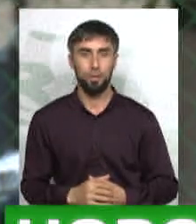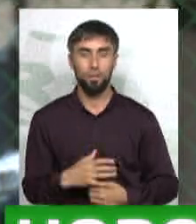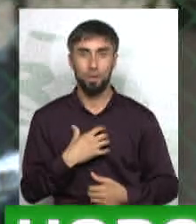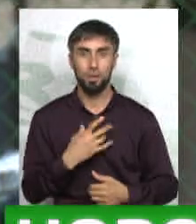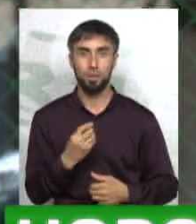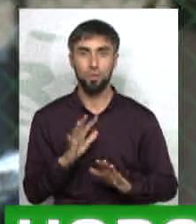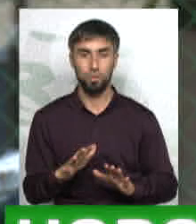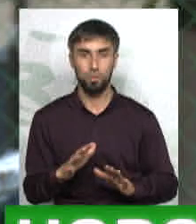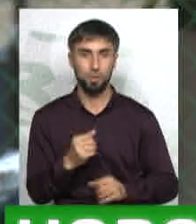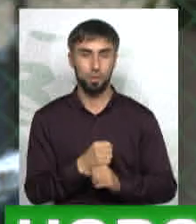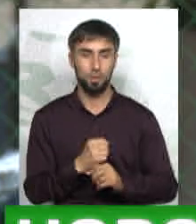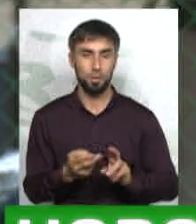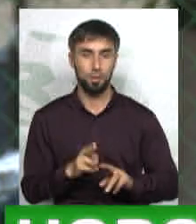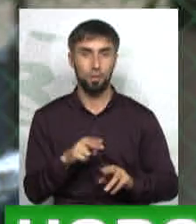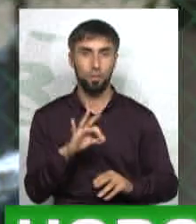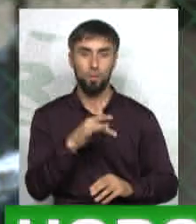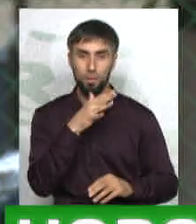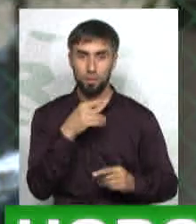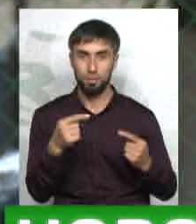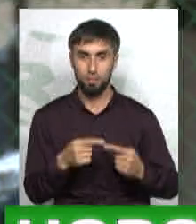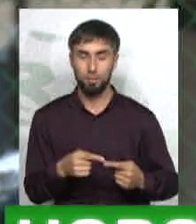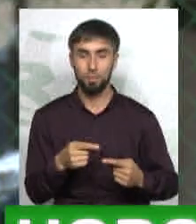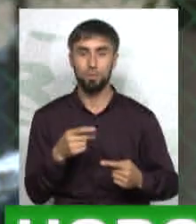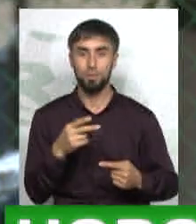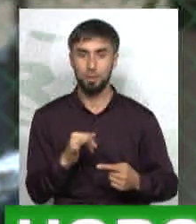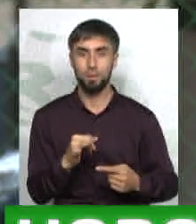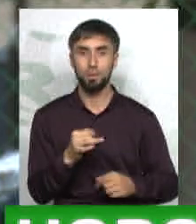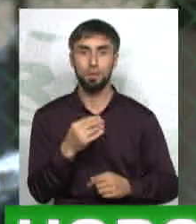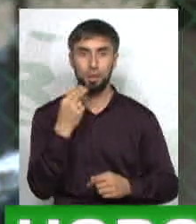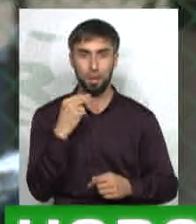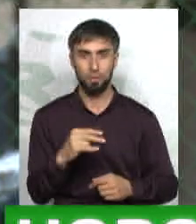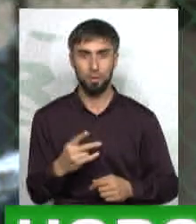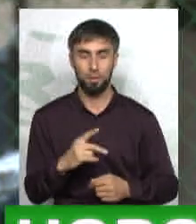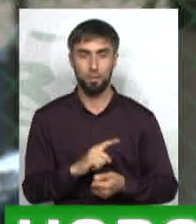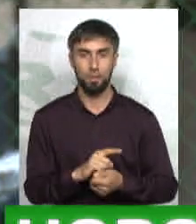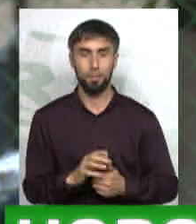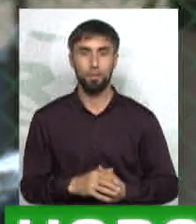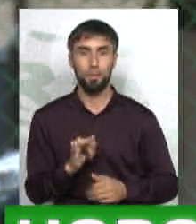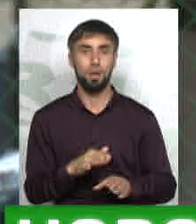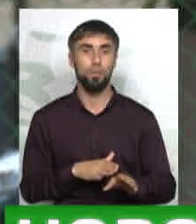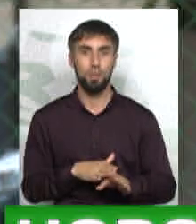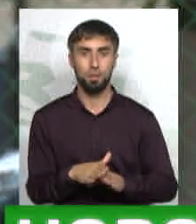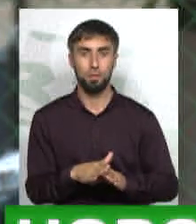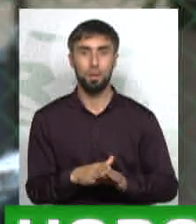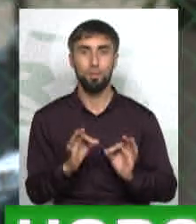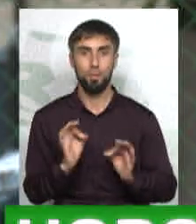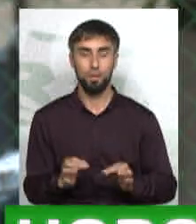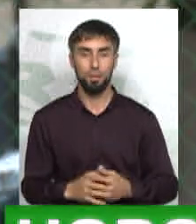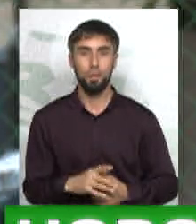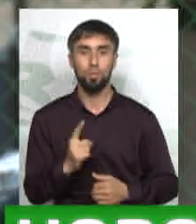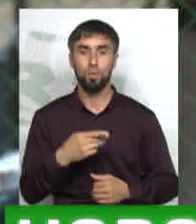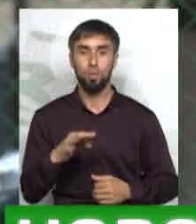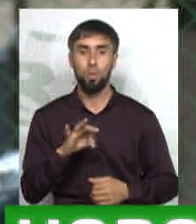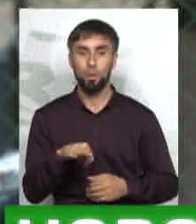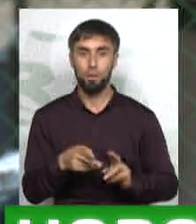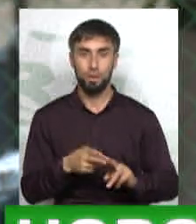Важно не только сделать это вовремя, важно сделать, безусловно, это качественно и максимально правильно, потому что